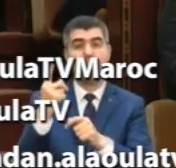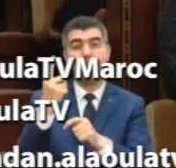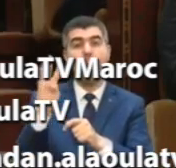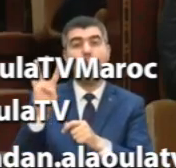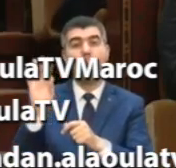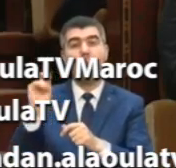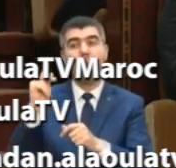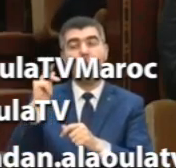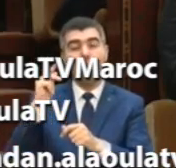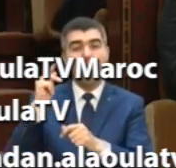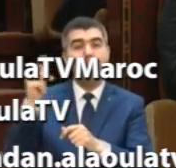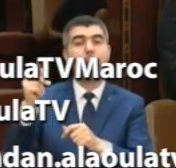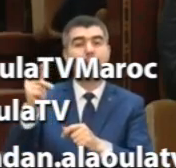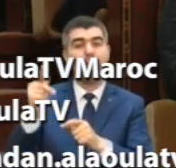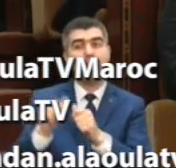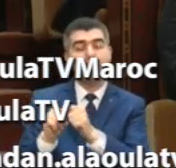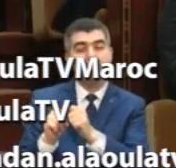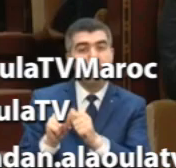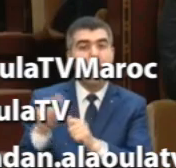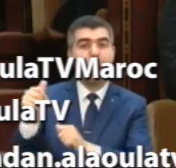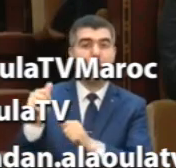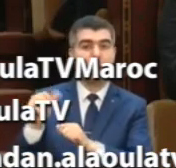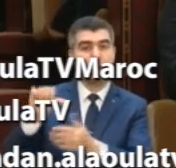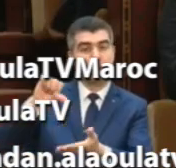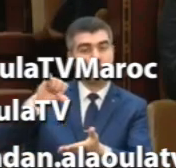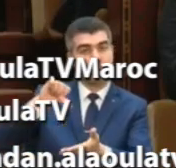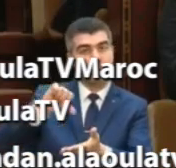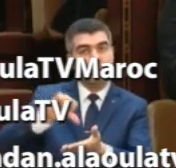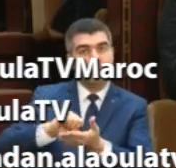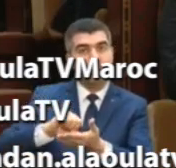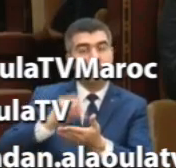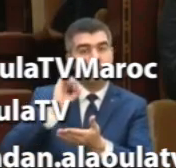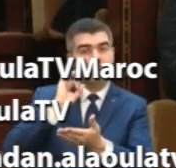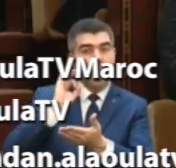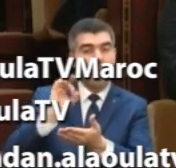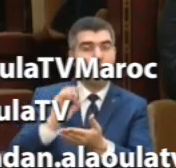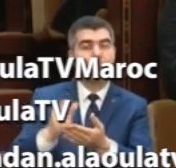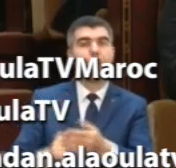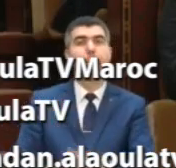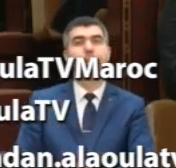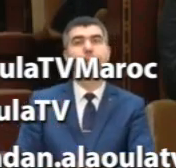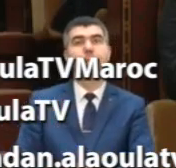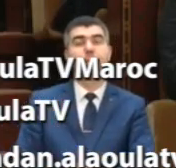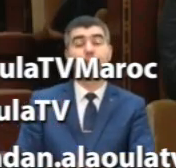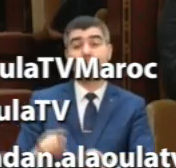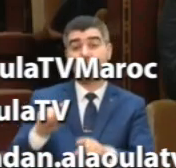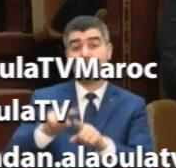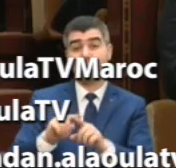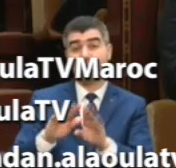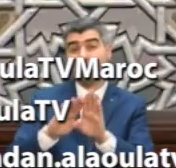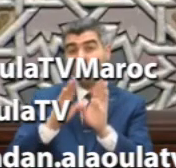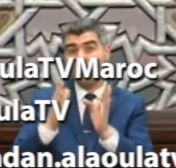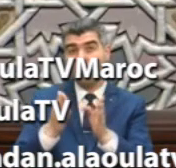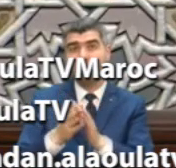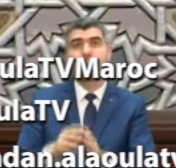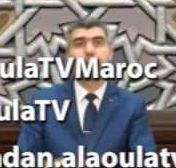ديال بويبلان، جامعة ديال تزارين، جامعة ديال بوزملان إلى آخره. كل سيد نائب